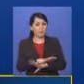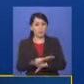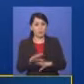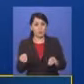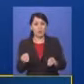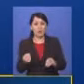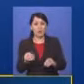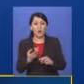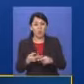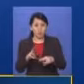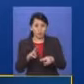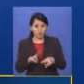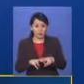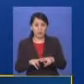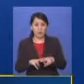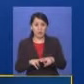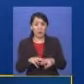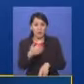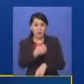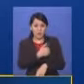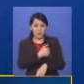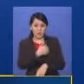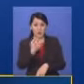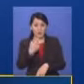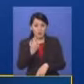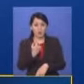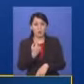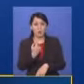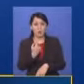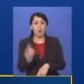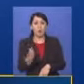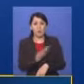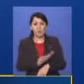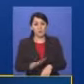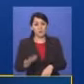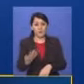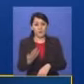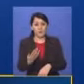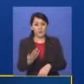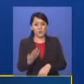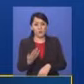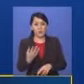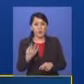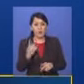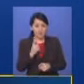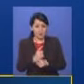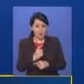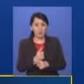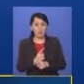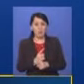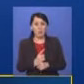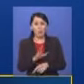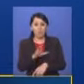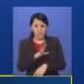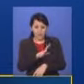Поэтому по этому поводу хотелось бы прокомментировать. У нас эти все запреты